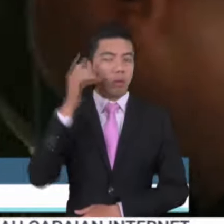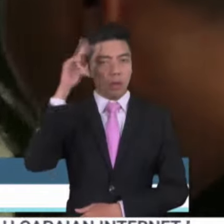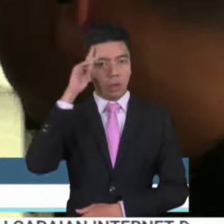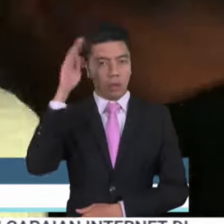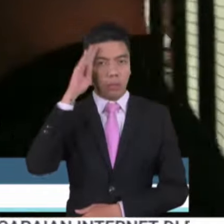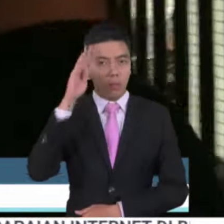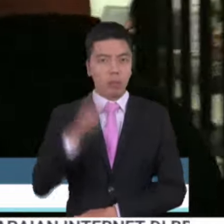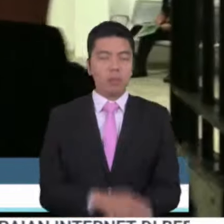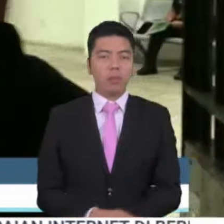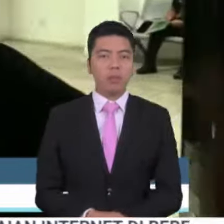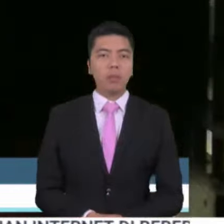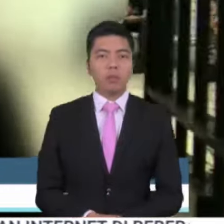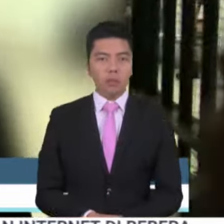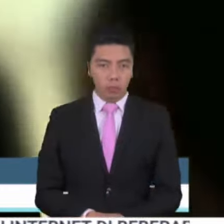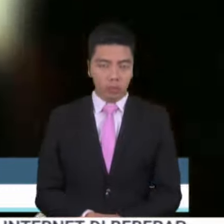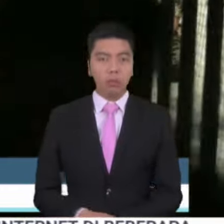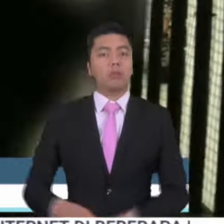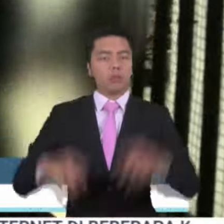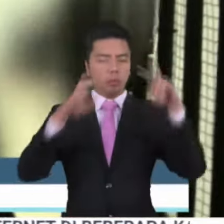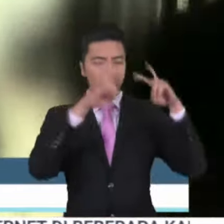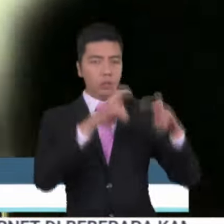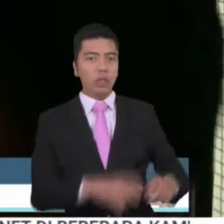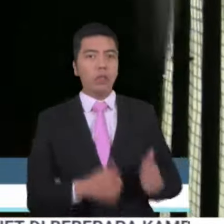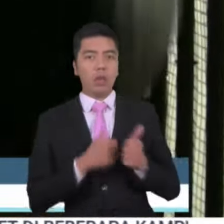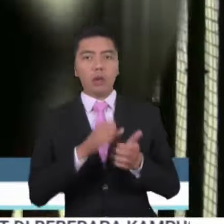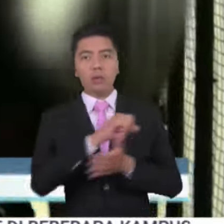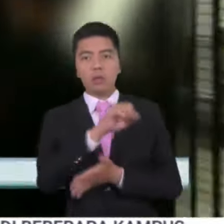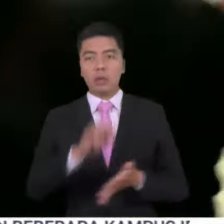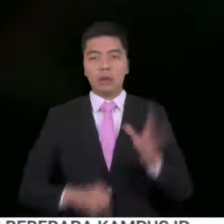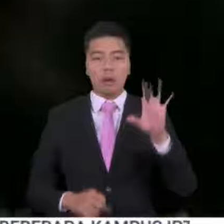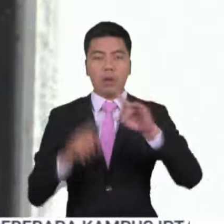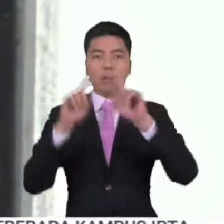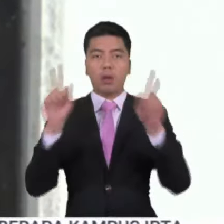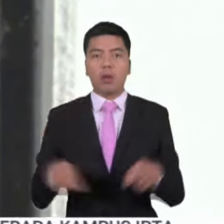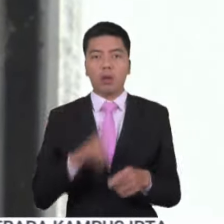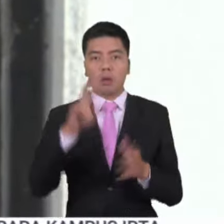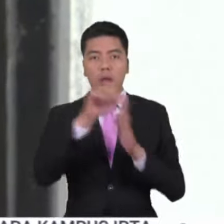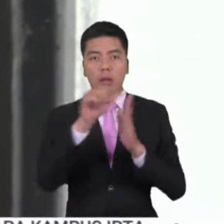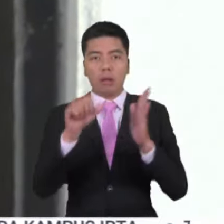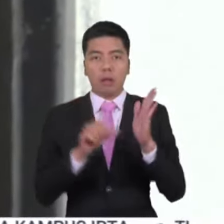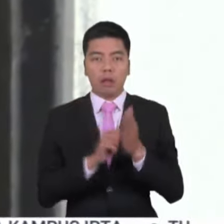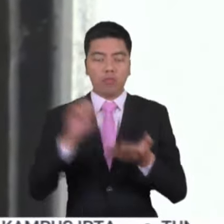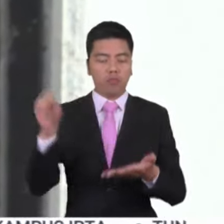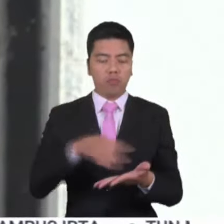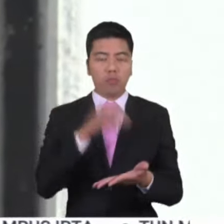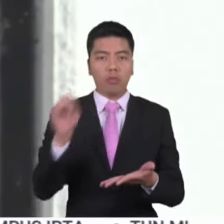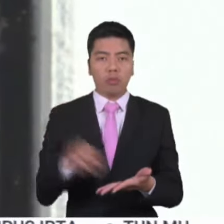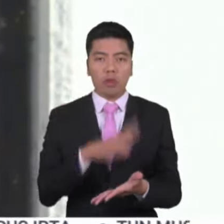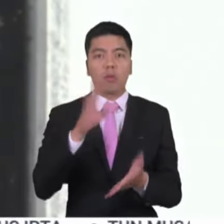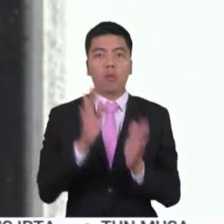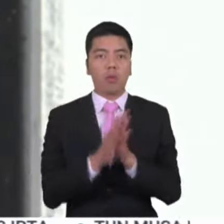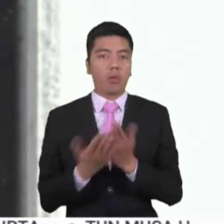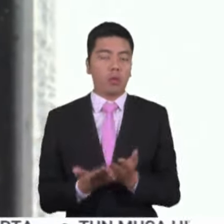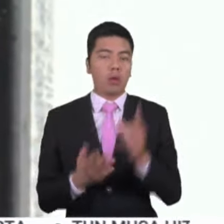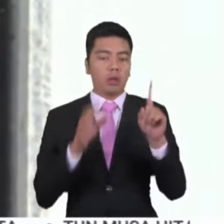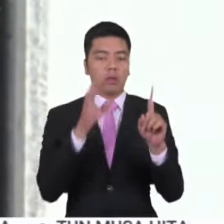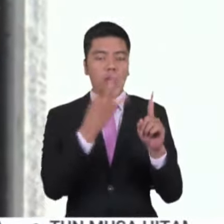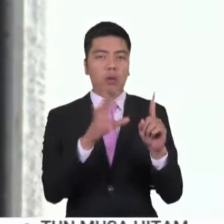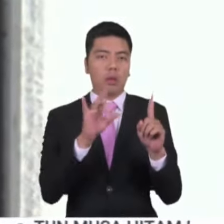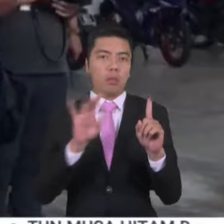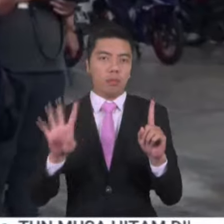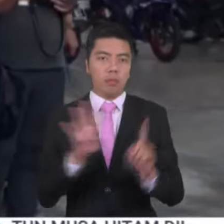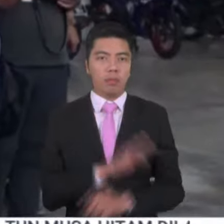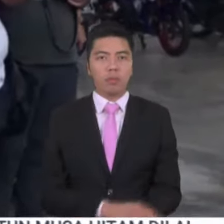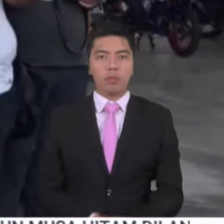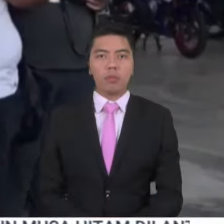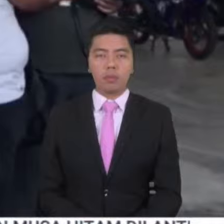Kompleks Mahkamah Kota Baru. Siasatan jalankan mengikut Seksyen 8-2 Akta Mesin Cetak dan Penerbitan